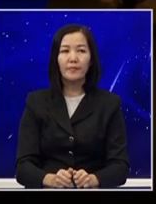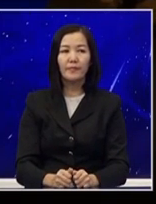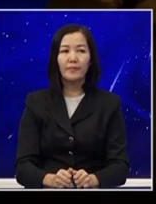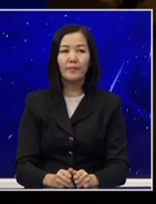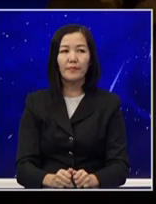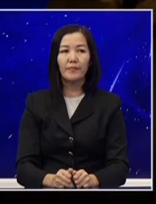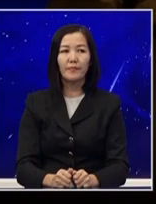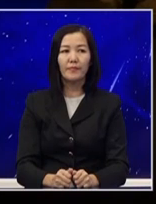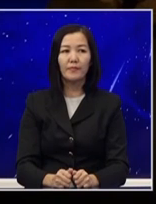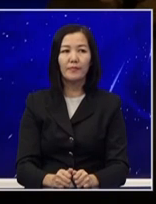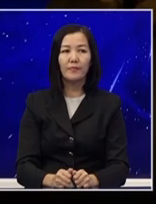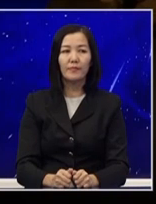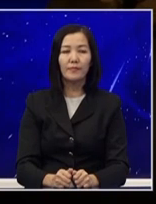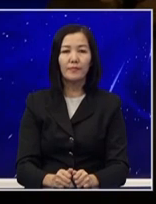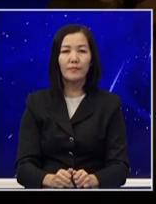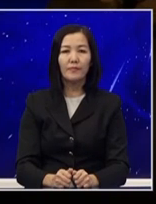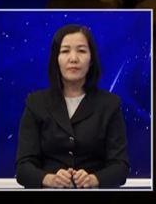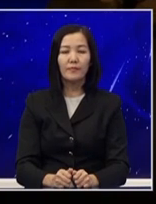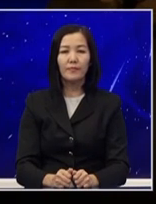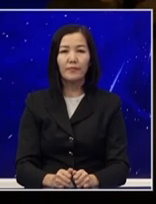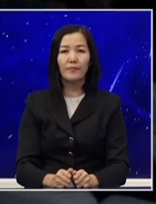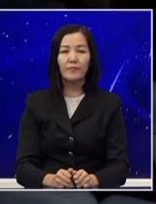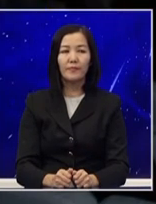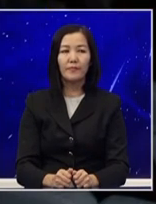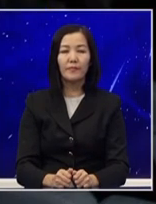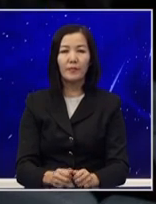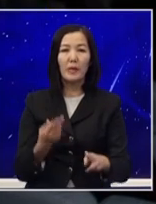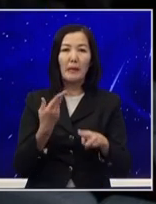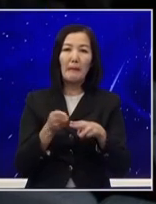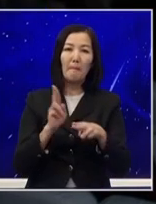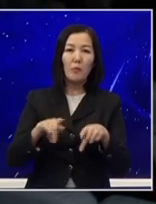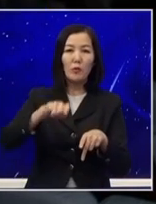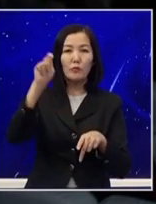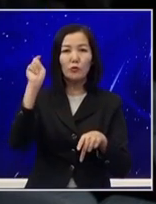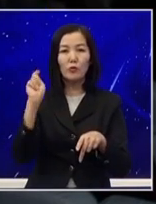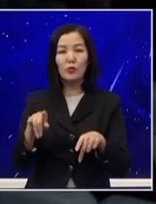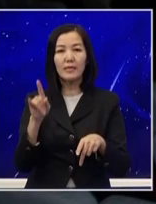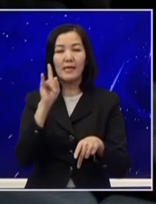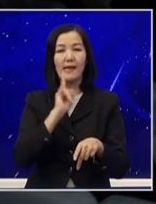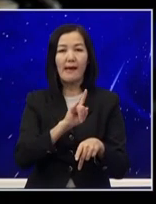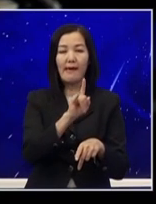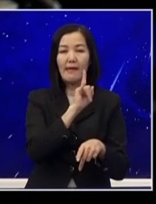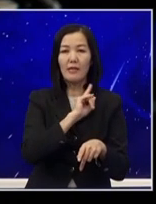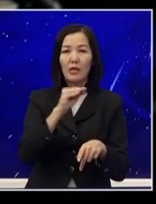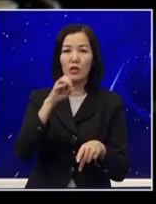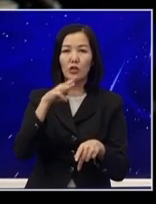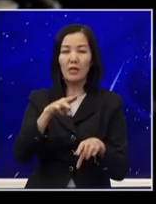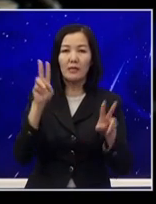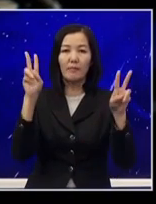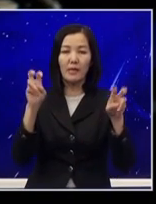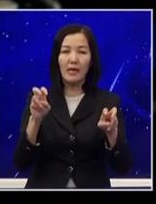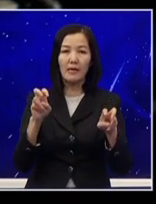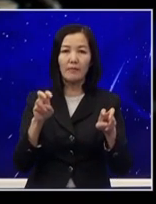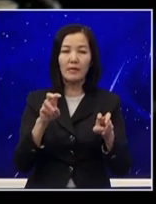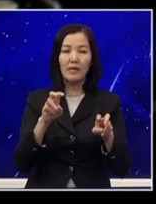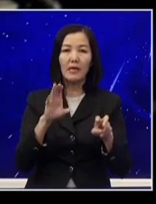Менің атқым келеді. Ол сияқты атқым келеді. Бұл соғыстың сұрқы әйелге жат қойылымы. Светлана